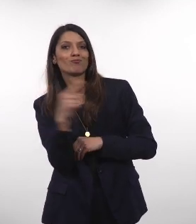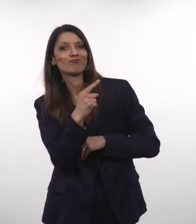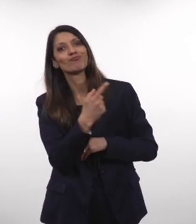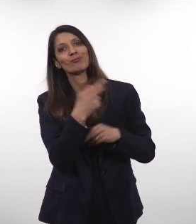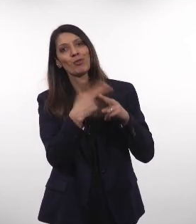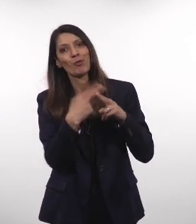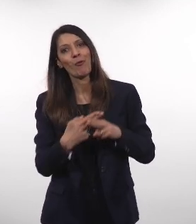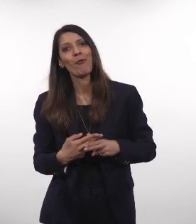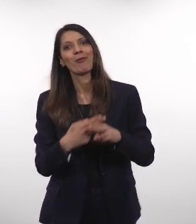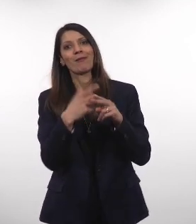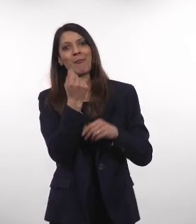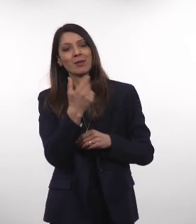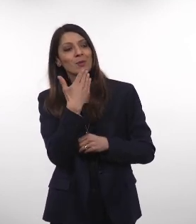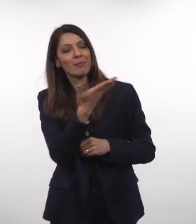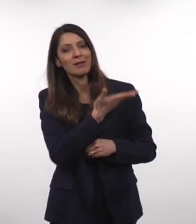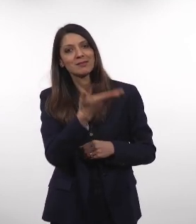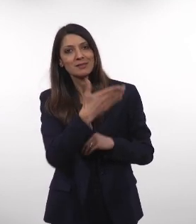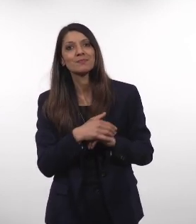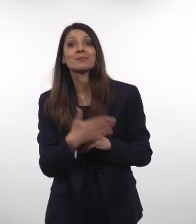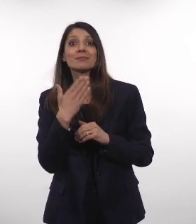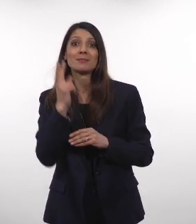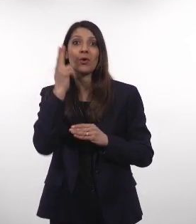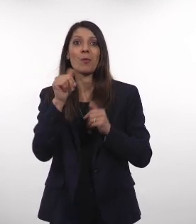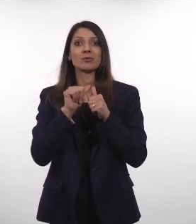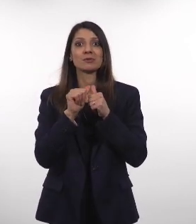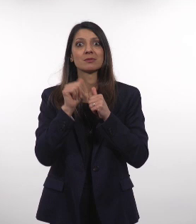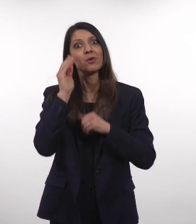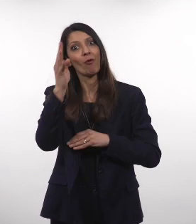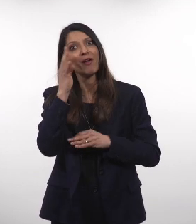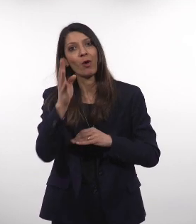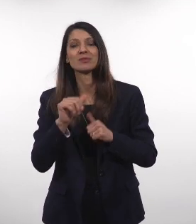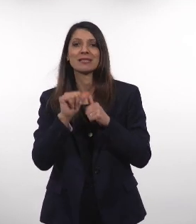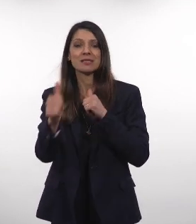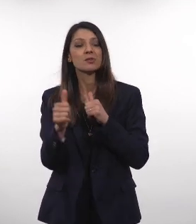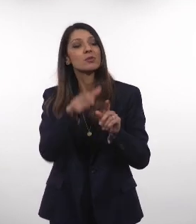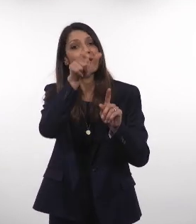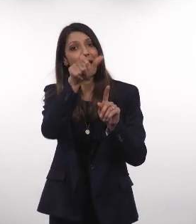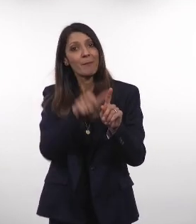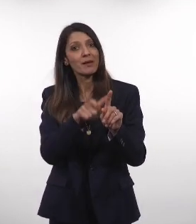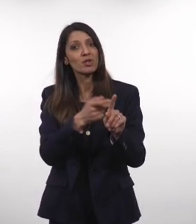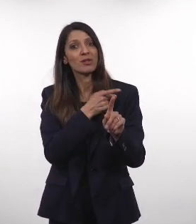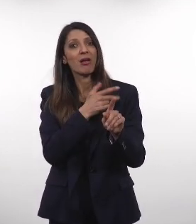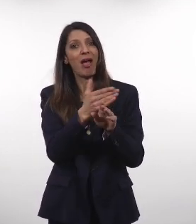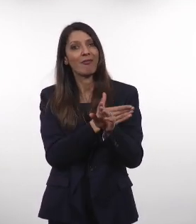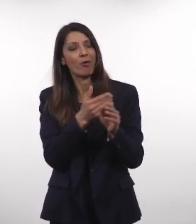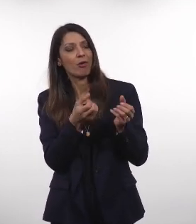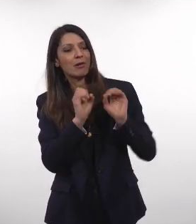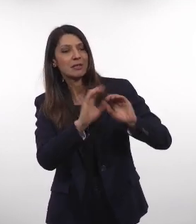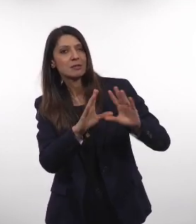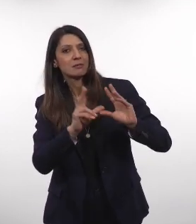eux. Et pour démarrer donc ce webinaire, avant de donner la parole au docteur Claire Masson, j'aimerais vous proposer une